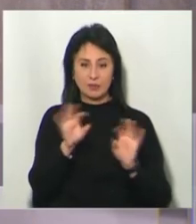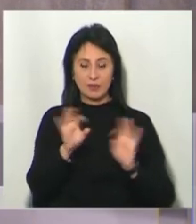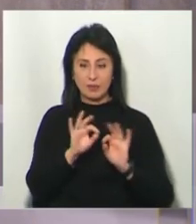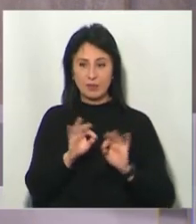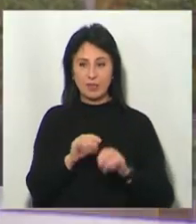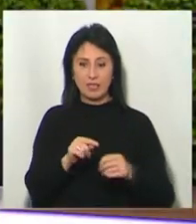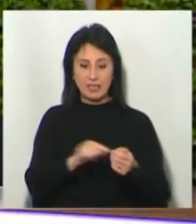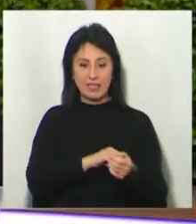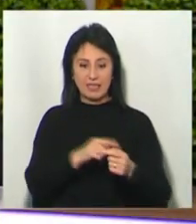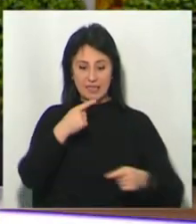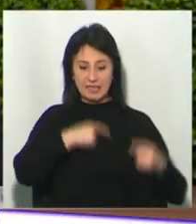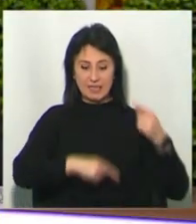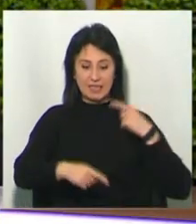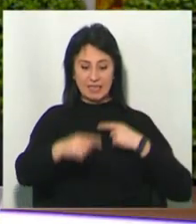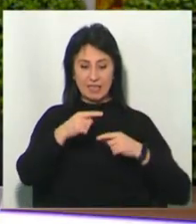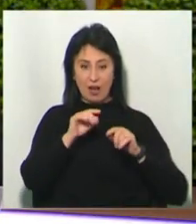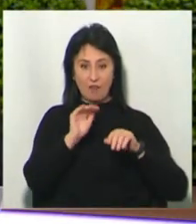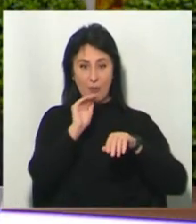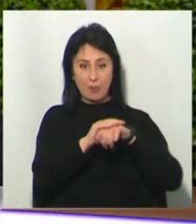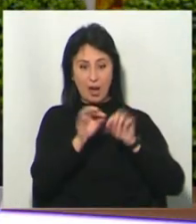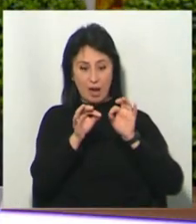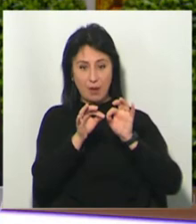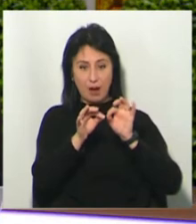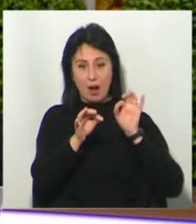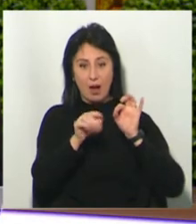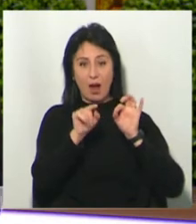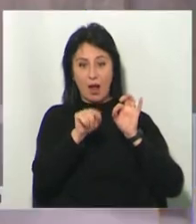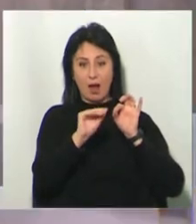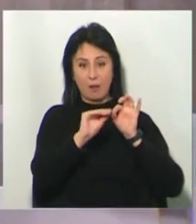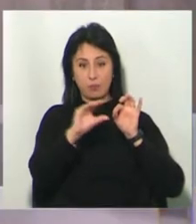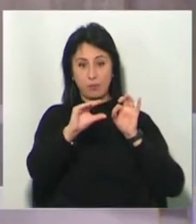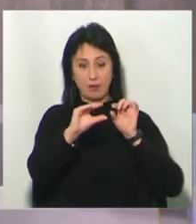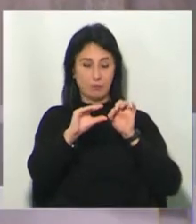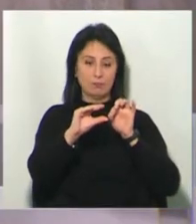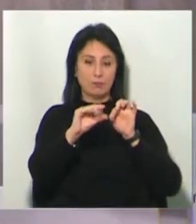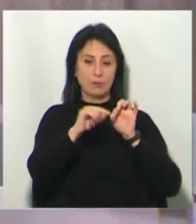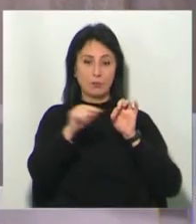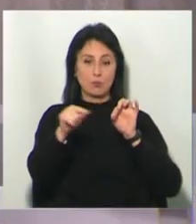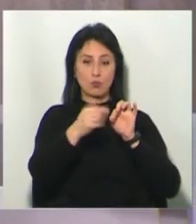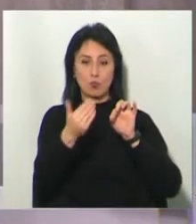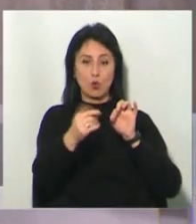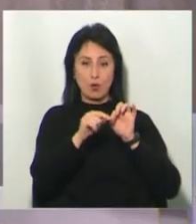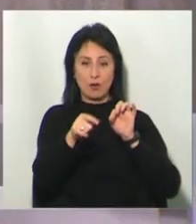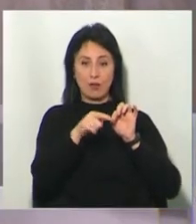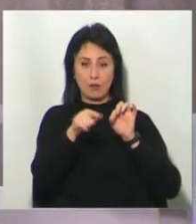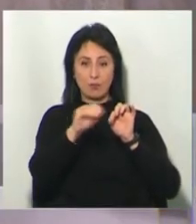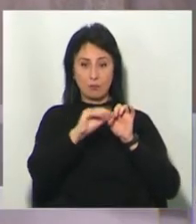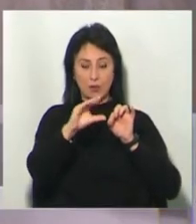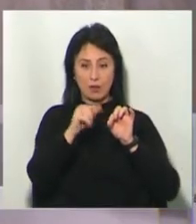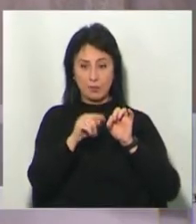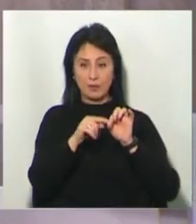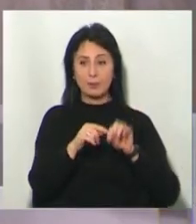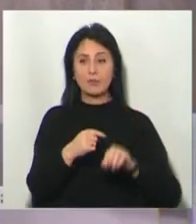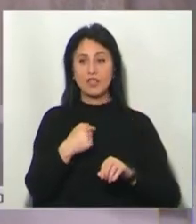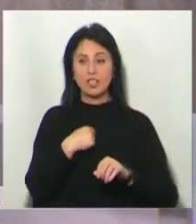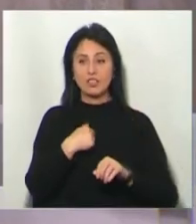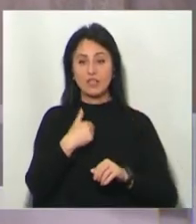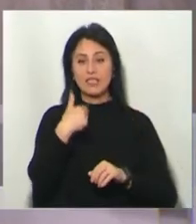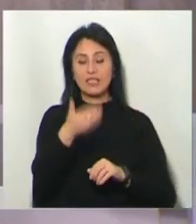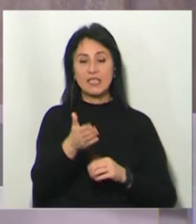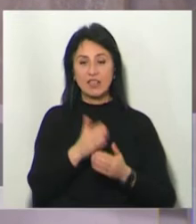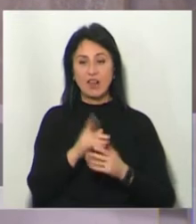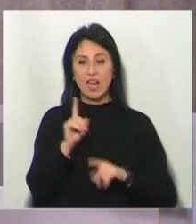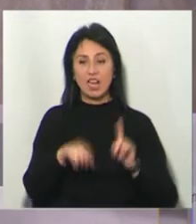აღწერეთ სისხლძარღვი, რომლითაც მივაგნებთ აი ამ გორგლის წარმომავლობას. Მაგრამ მეორე მხრივ, როდესაც ჩვენ წინ